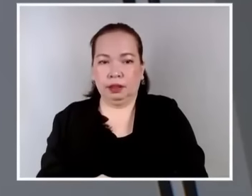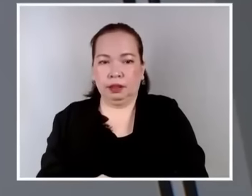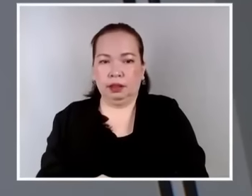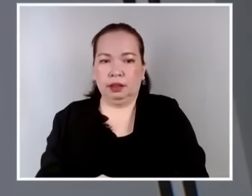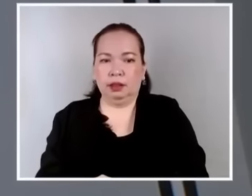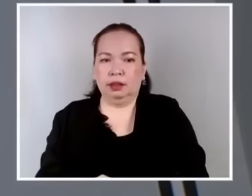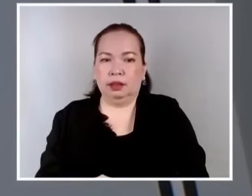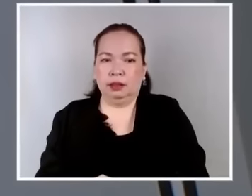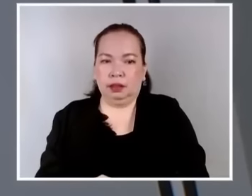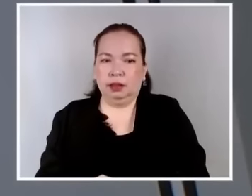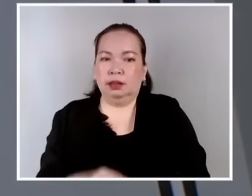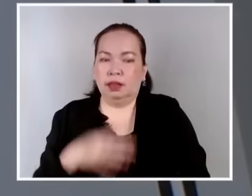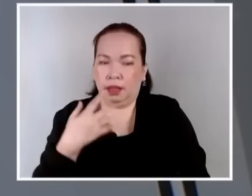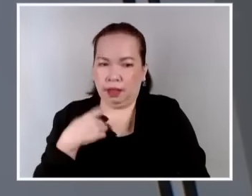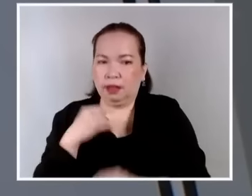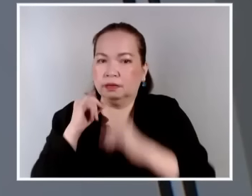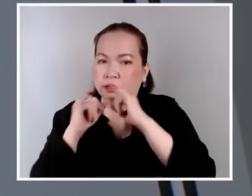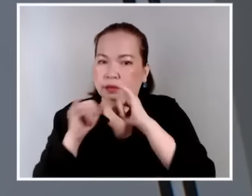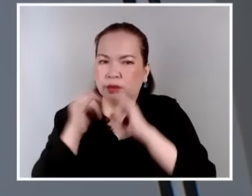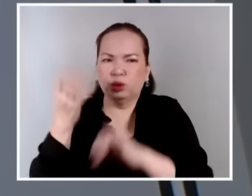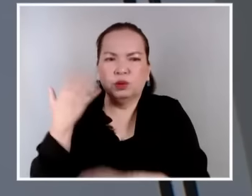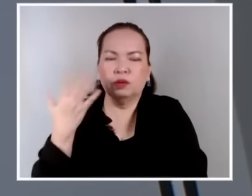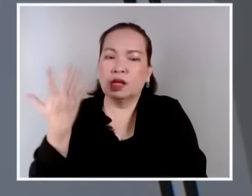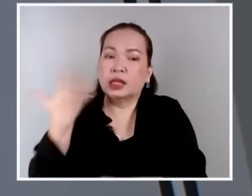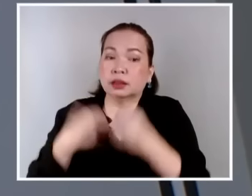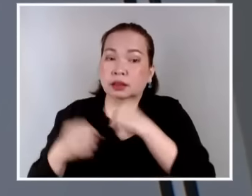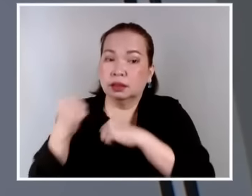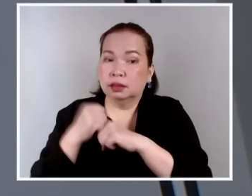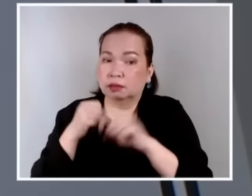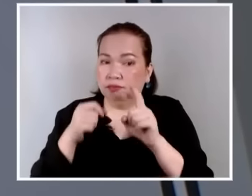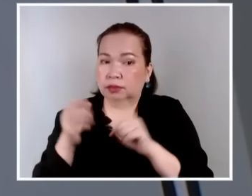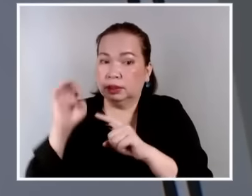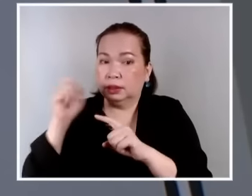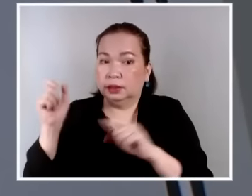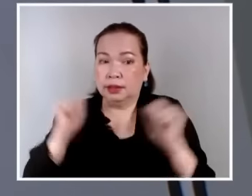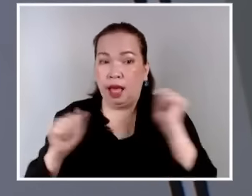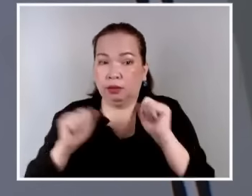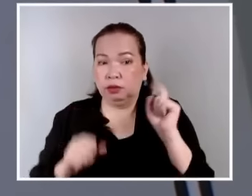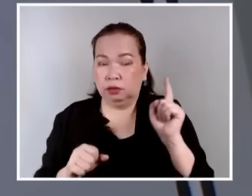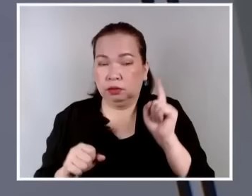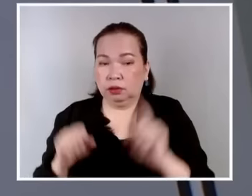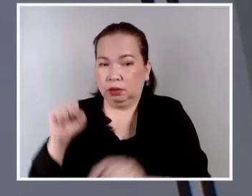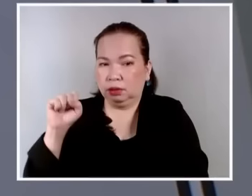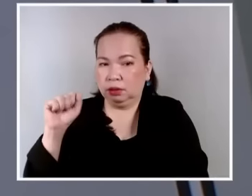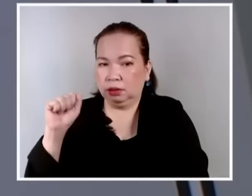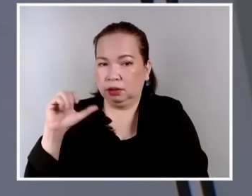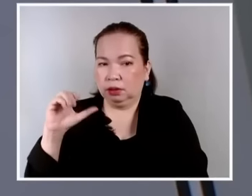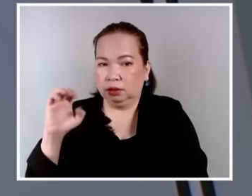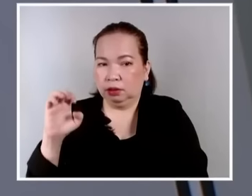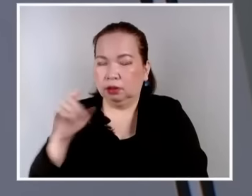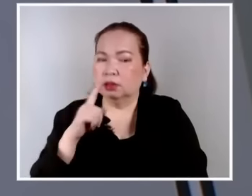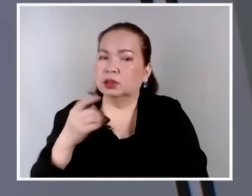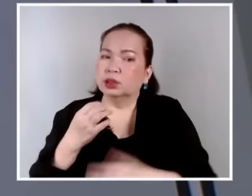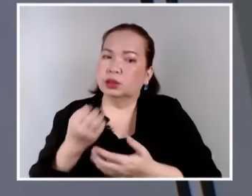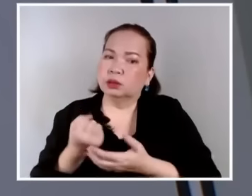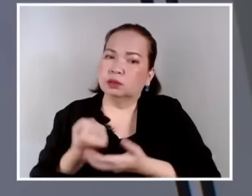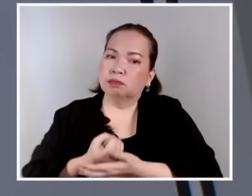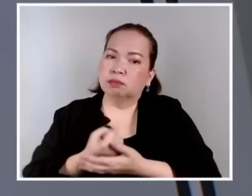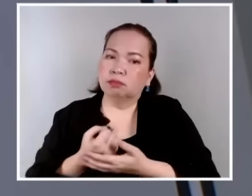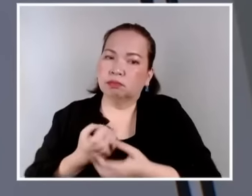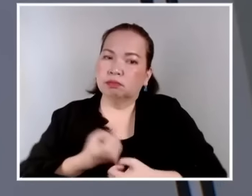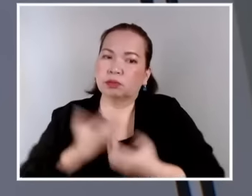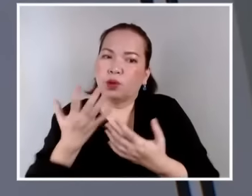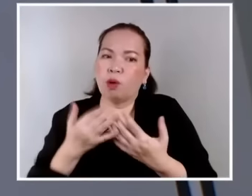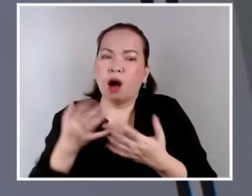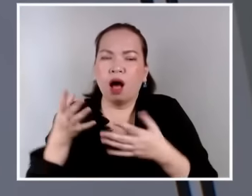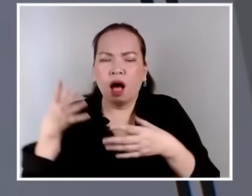Nakapanayam ko sa aking YouTube channel noong isang taon ang dating aktor na si John Wayne Sasse. Ibinahagi niya ang dahilan kung bakit siya nalulong sa